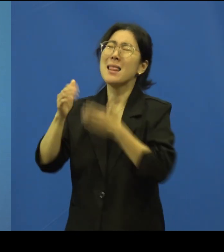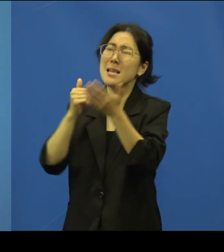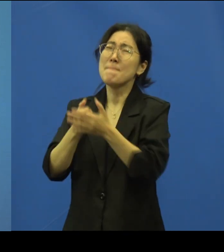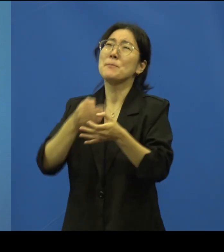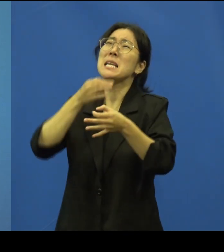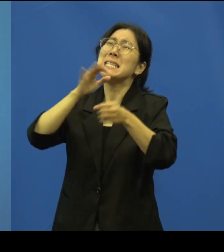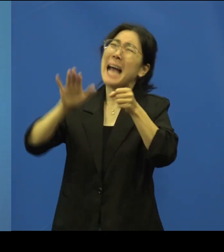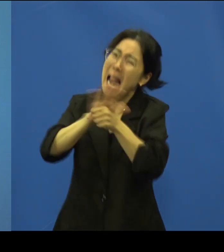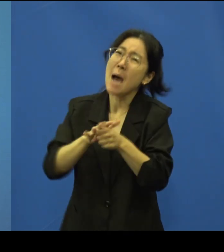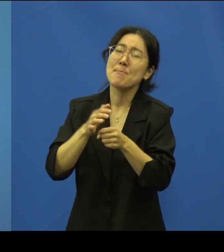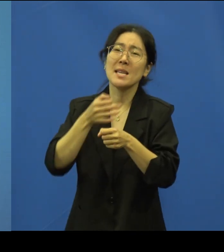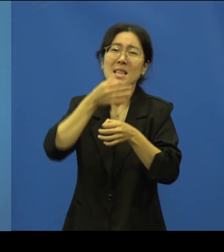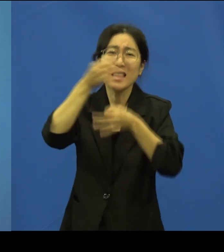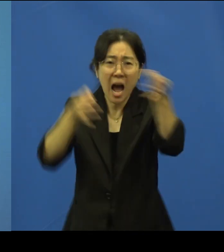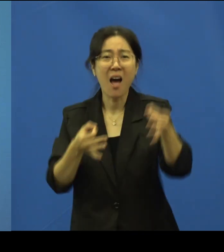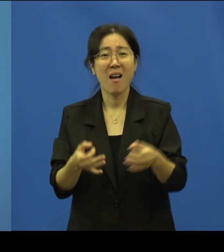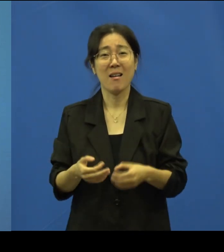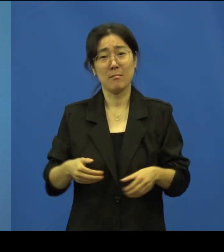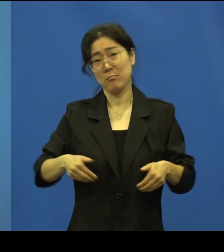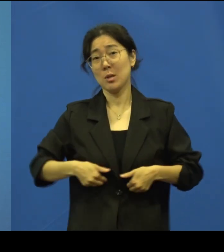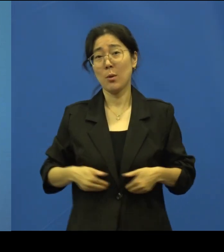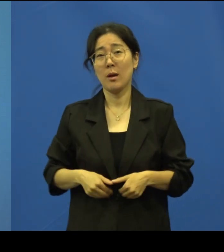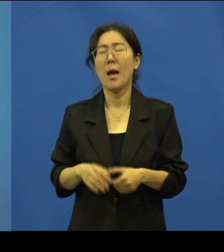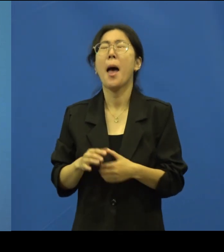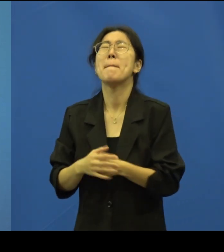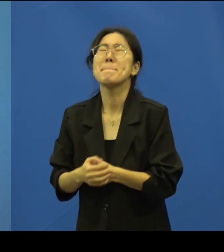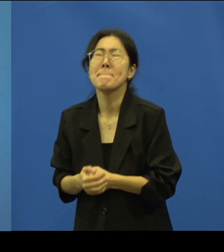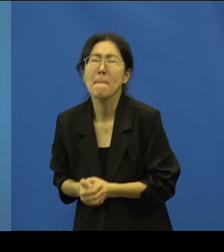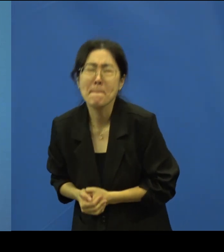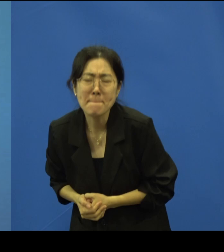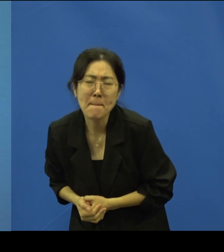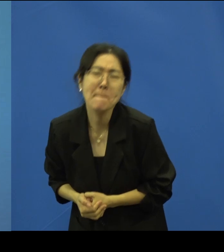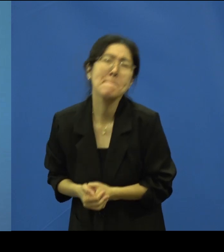우리가 이 음성이 이게 진짜 중요한 거예요. 저는